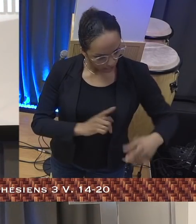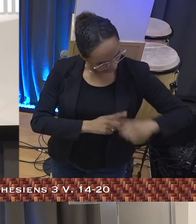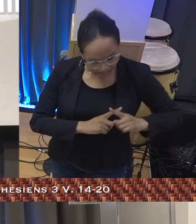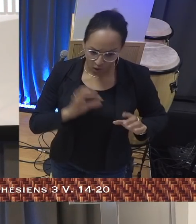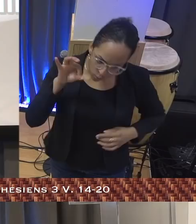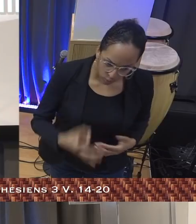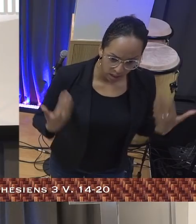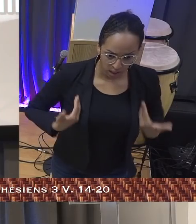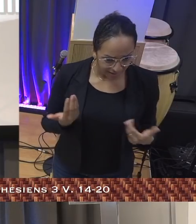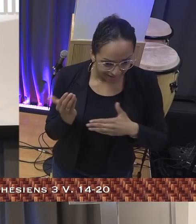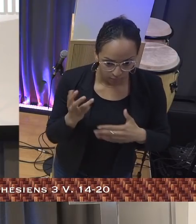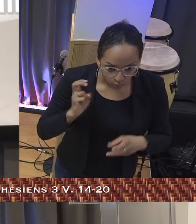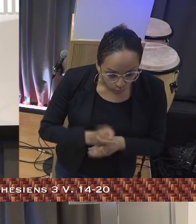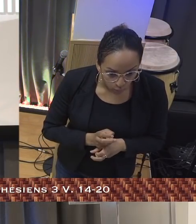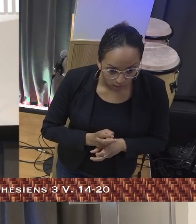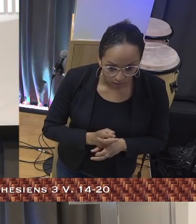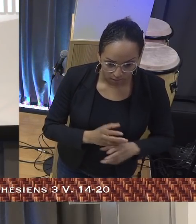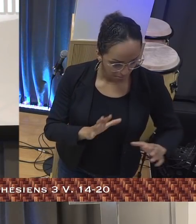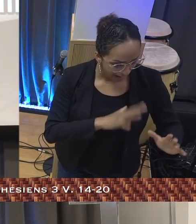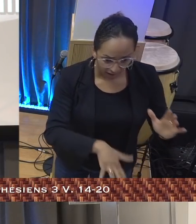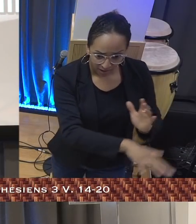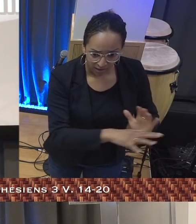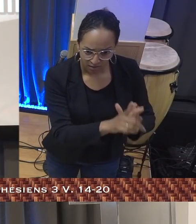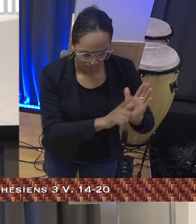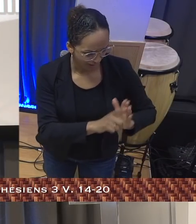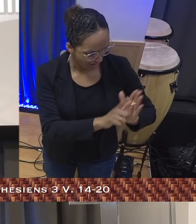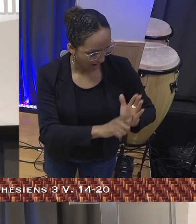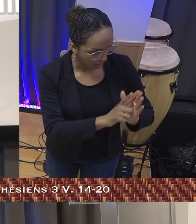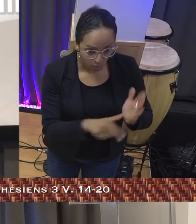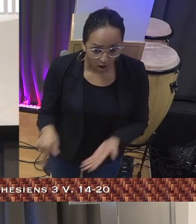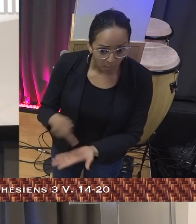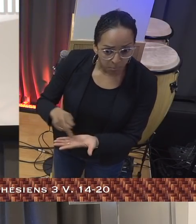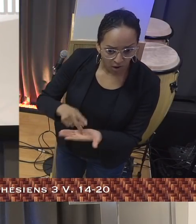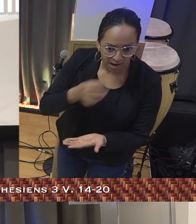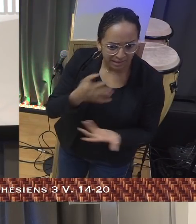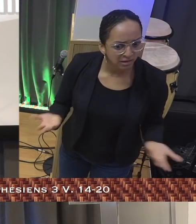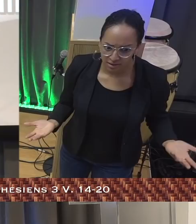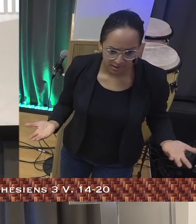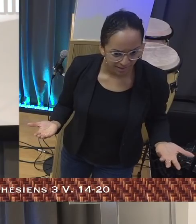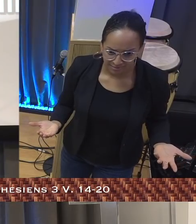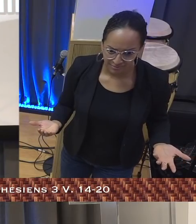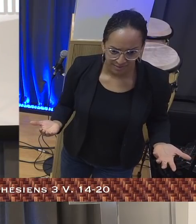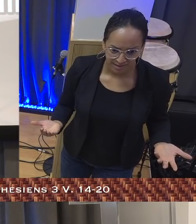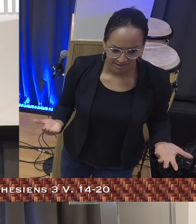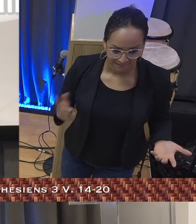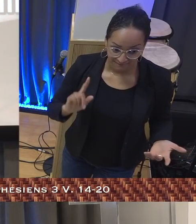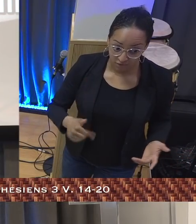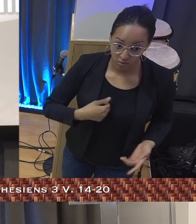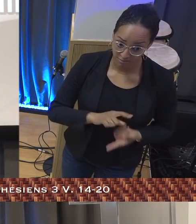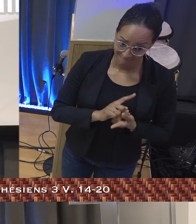il y a en même temps des lois qui passent, et l'apôtre Paul nous demande quelque part aussi de nous